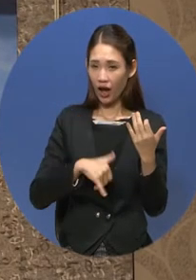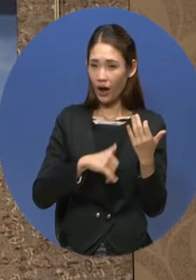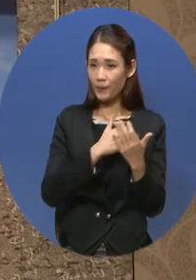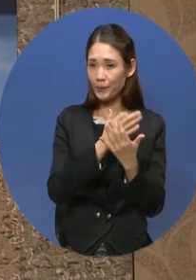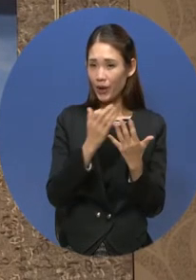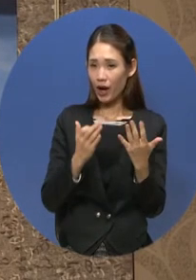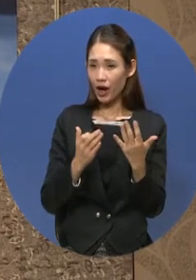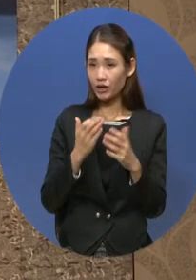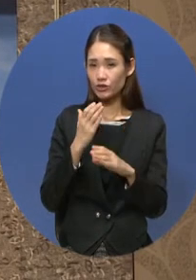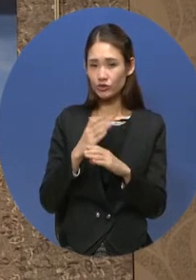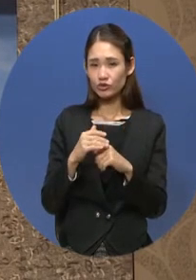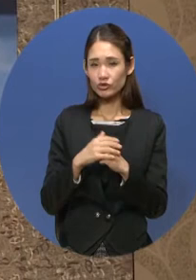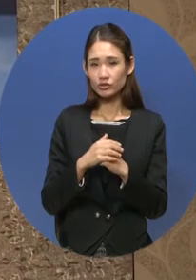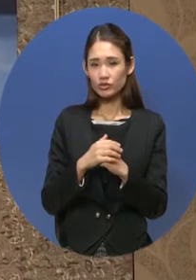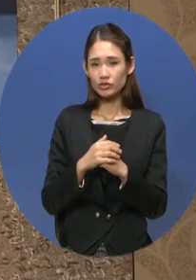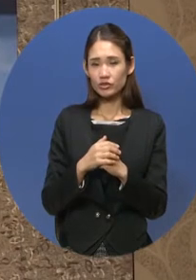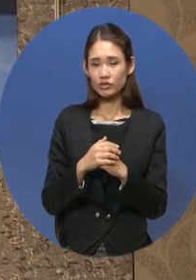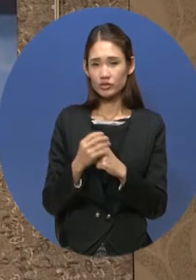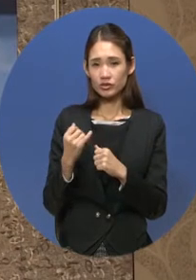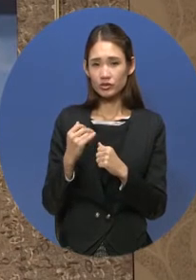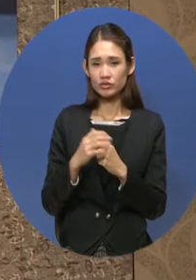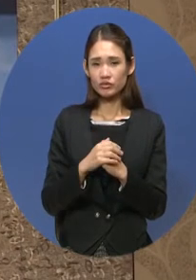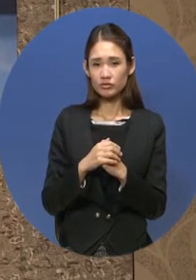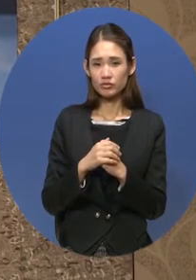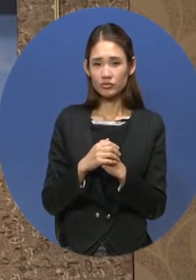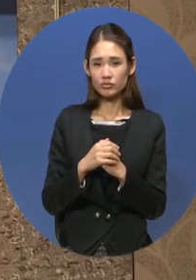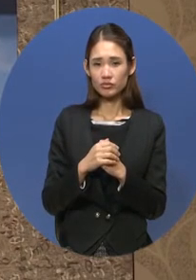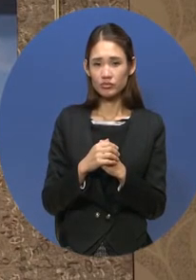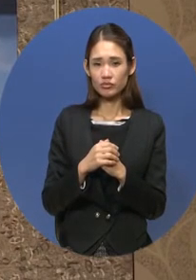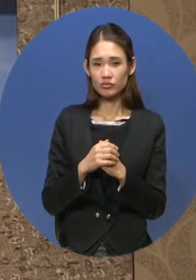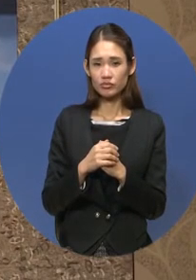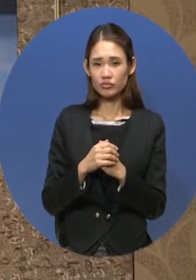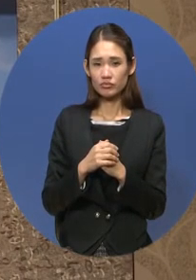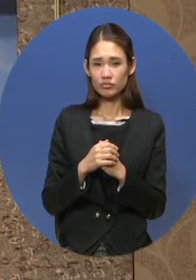하고 있는 우리 여성분과 또 그러니까